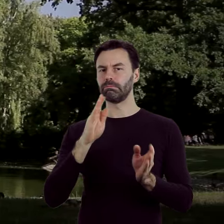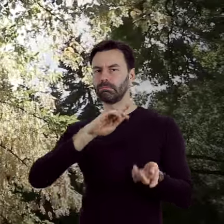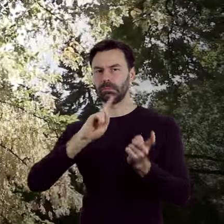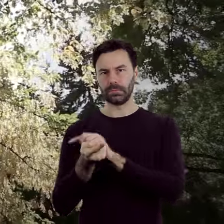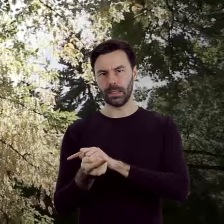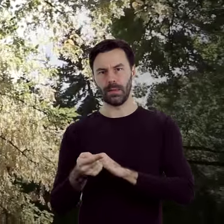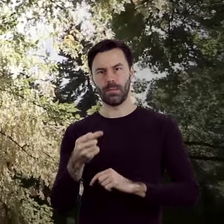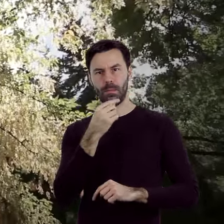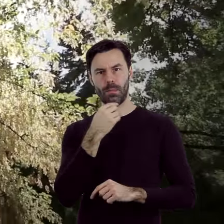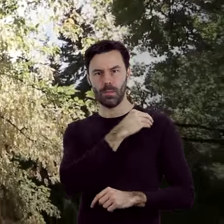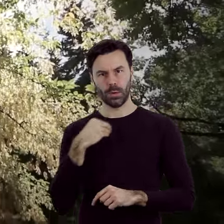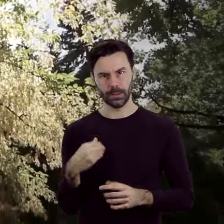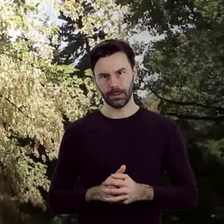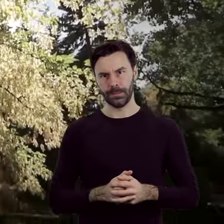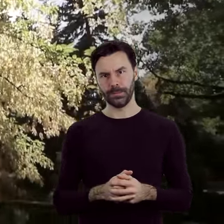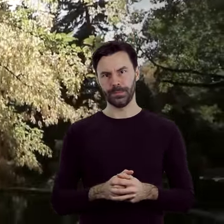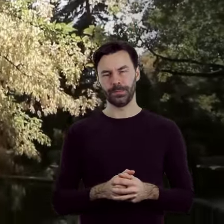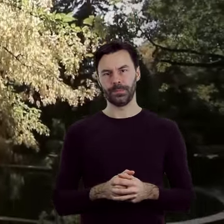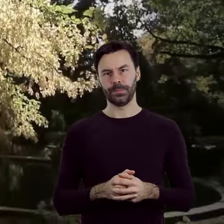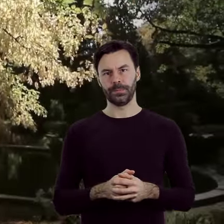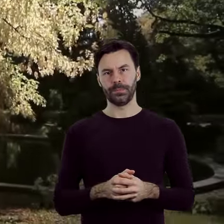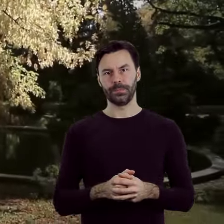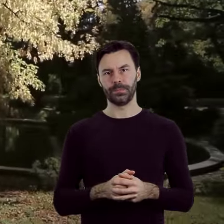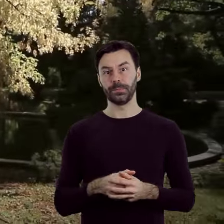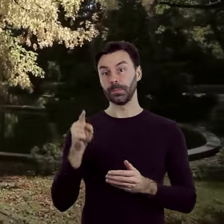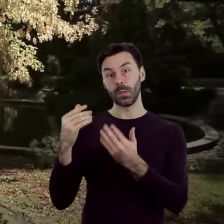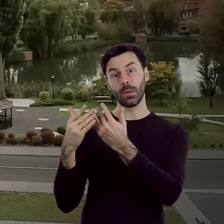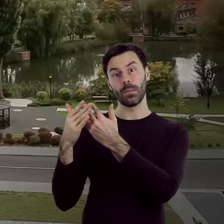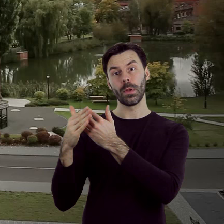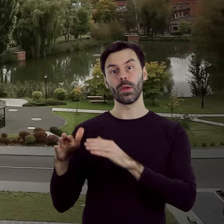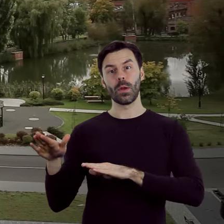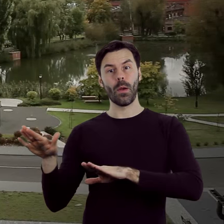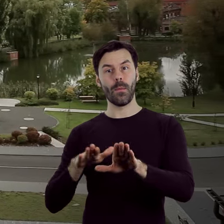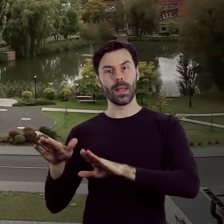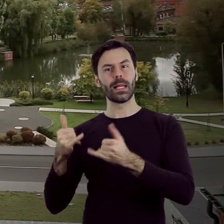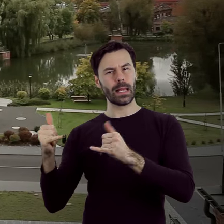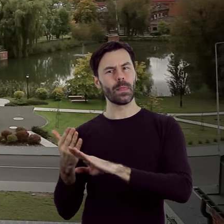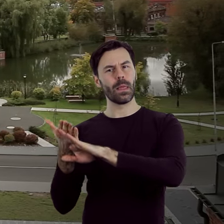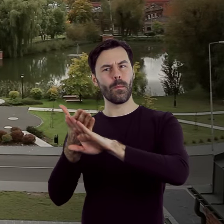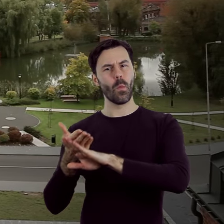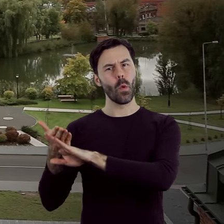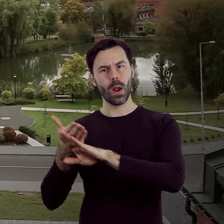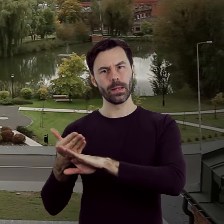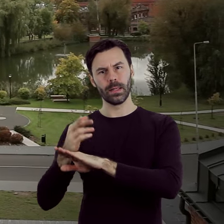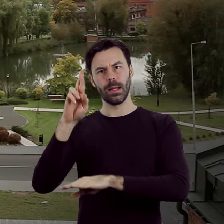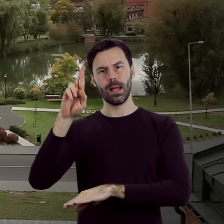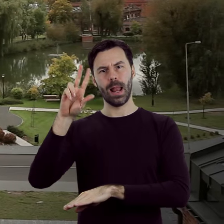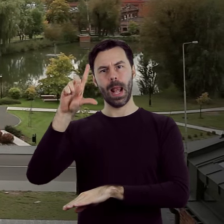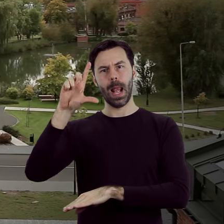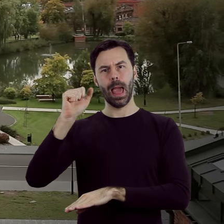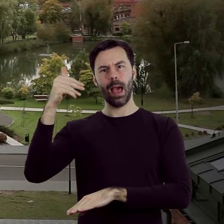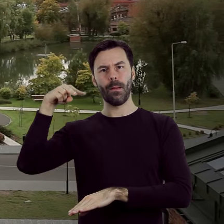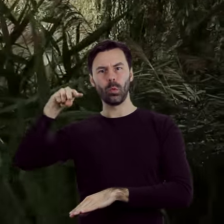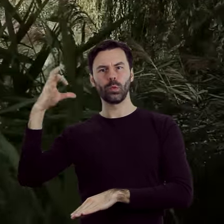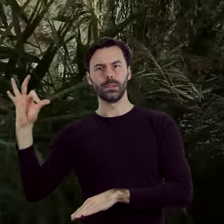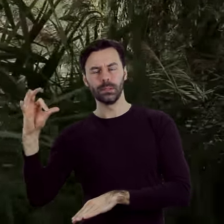źródło. Stąd płynął strumień zasilający wody jasienia. Obok, w miejscu innego młyna, zwanego